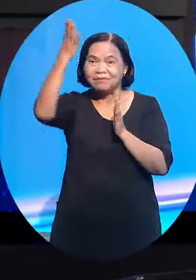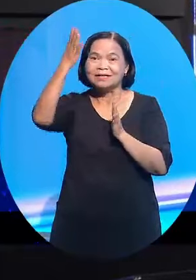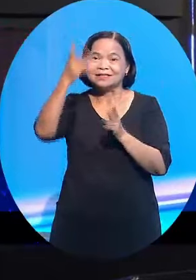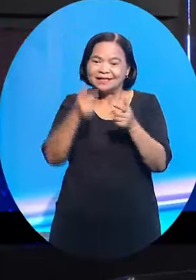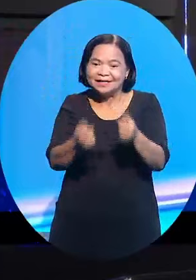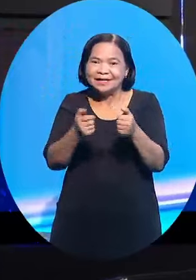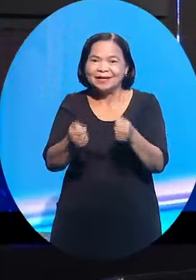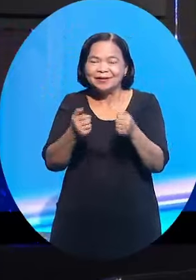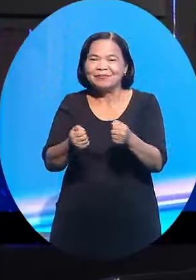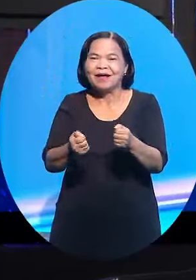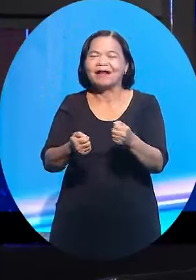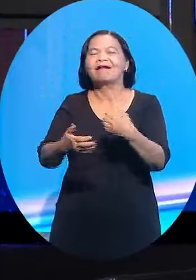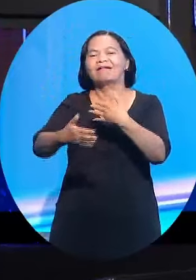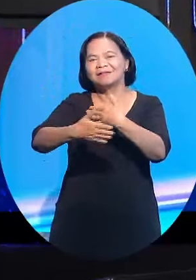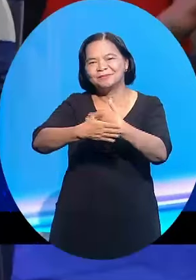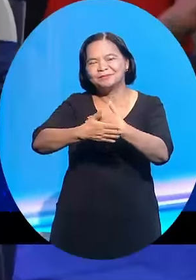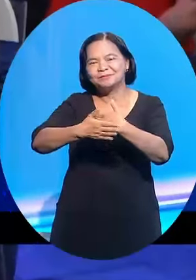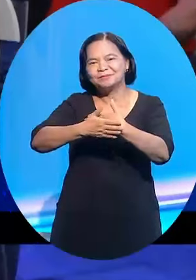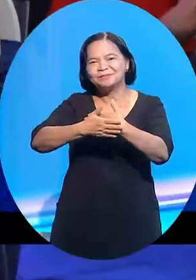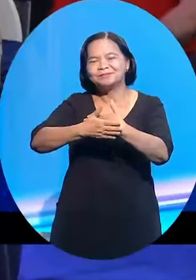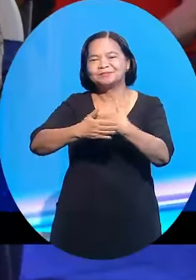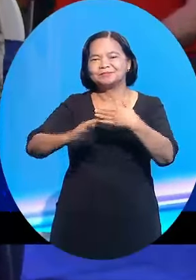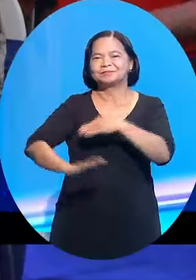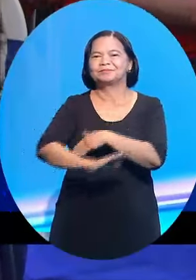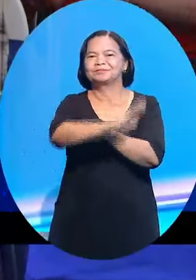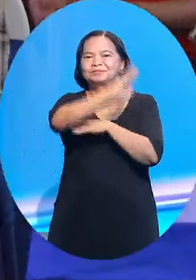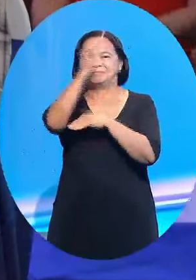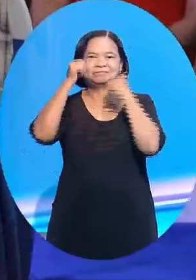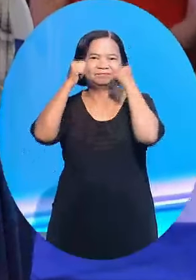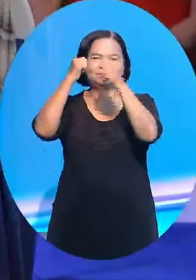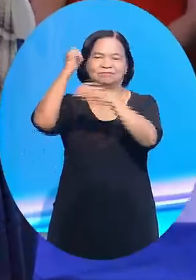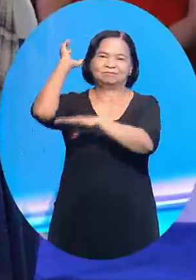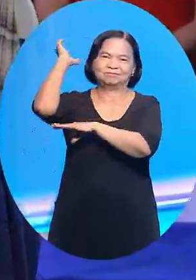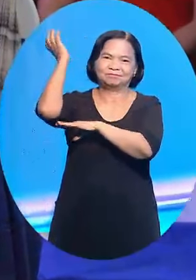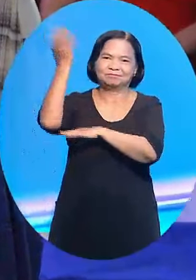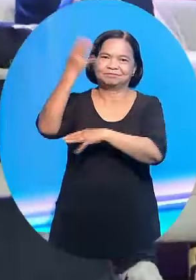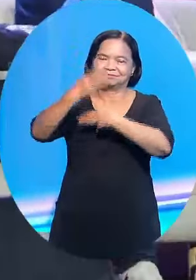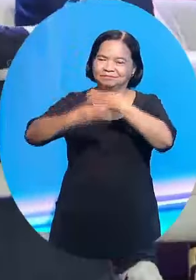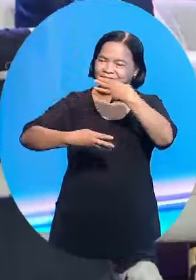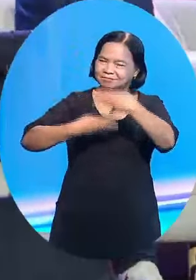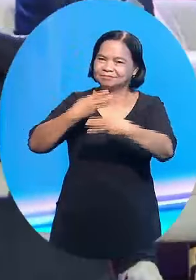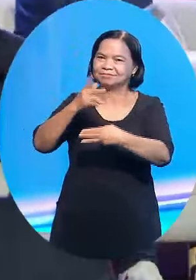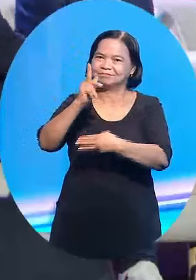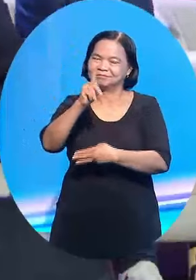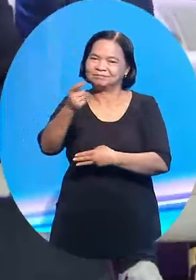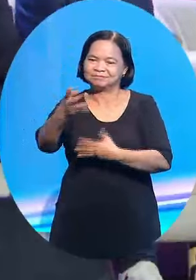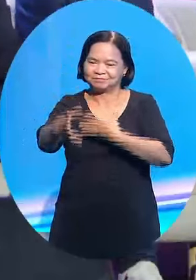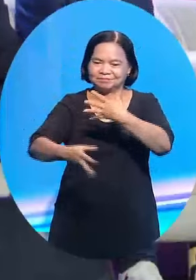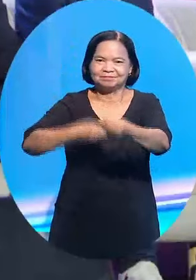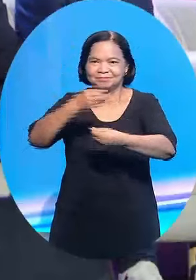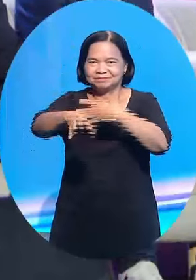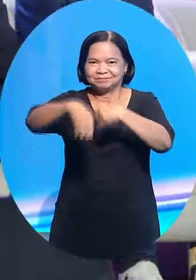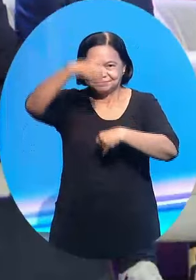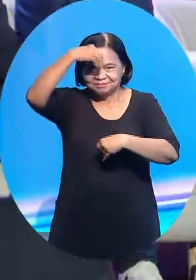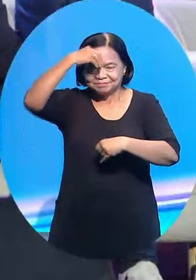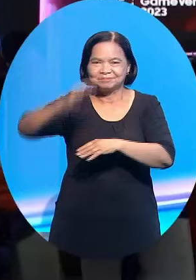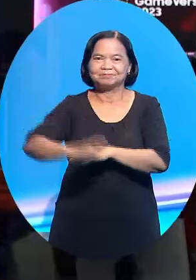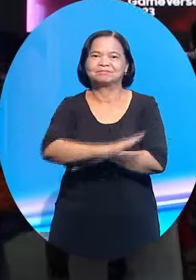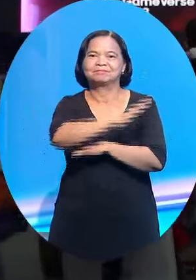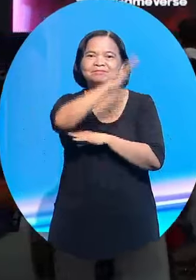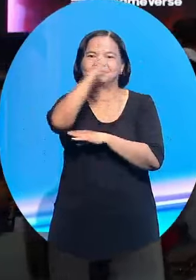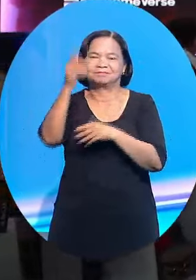Việt Nam có cơ hội tiếp cận đến hệ sinh thái các nhà phát triển lớn nhất thế giới là GitHub để học tập, trao đổi và cùng nhau phát triển các tựa game